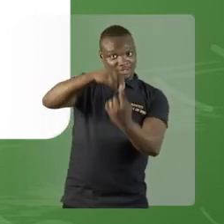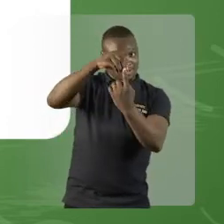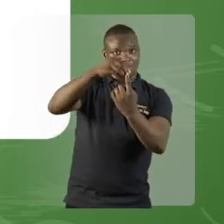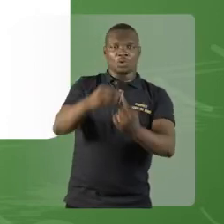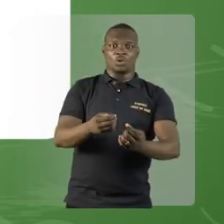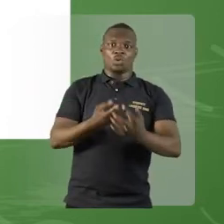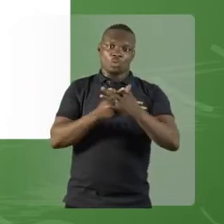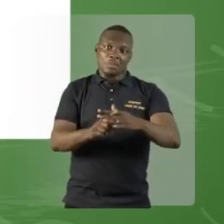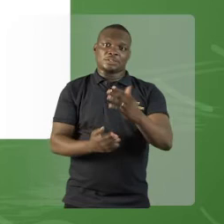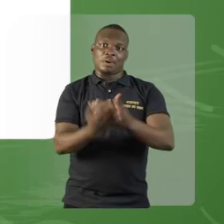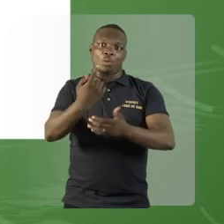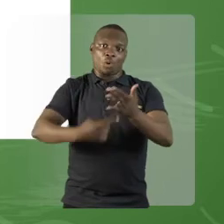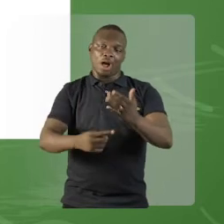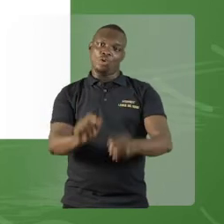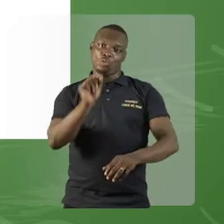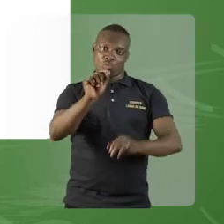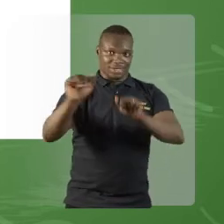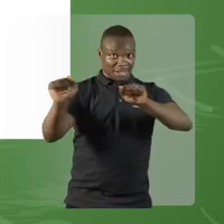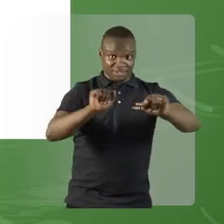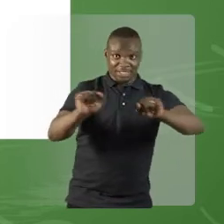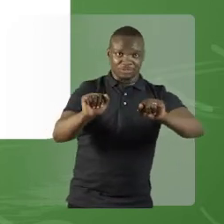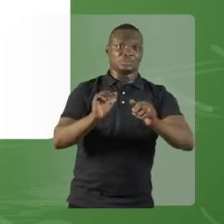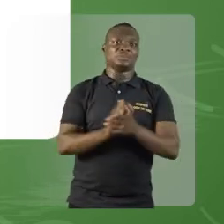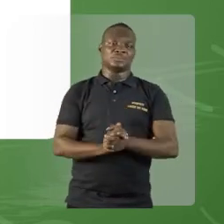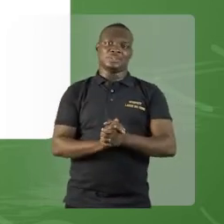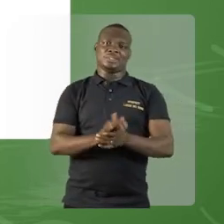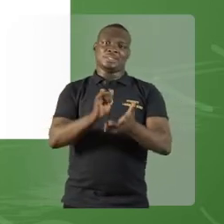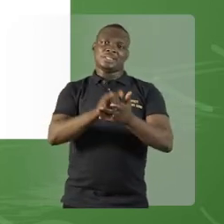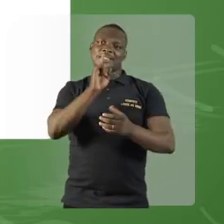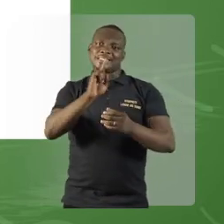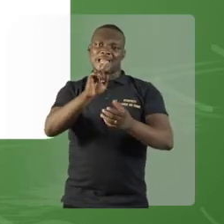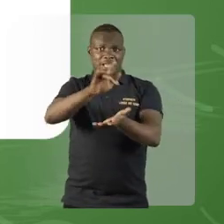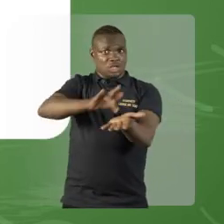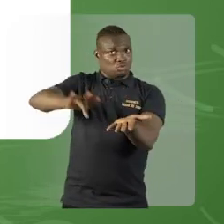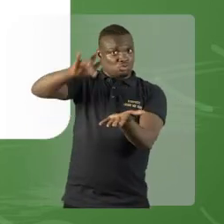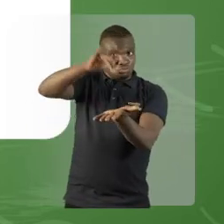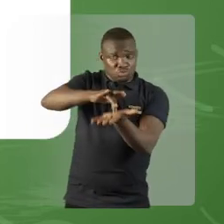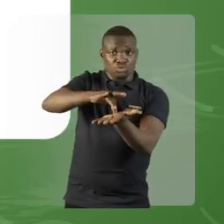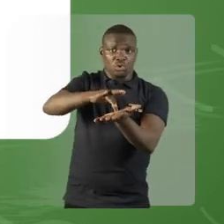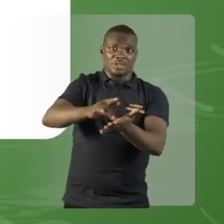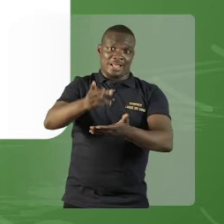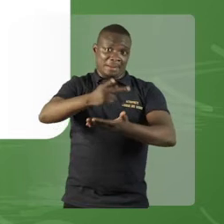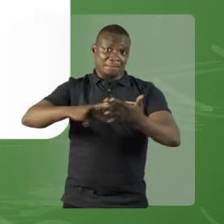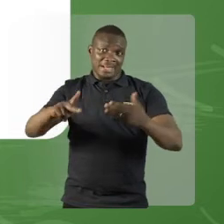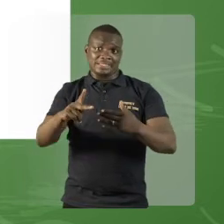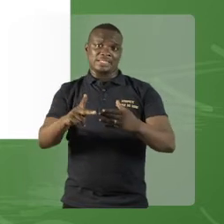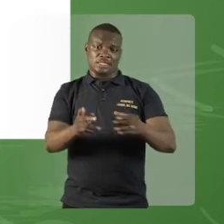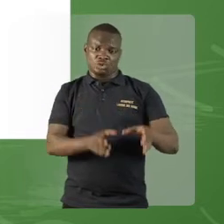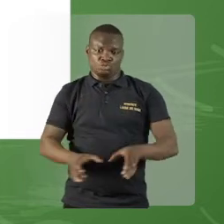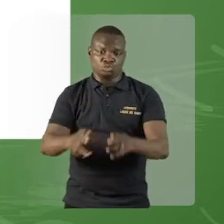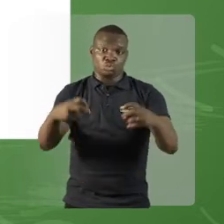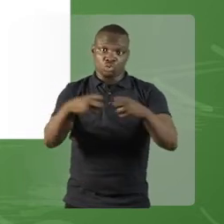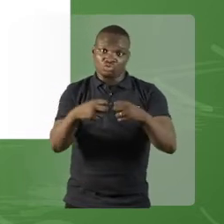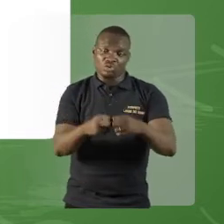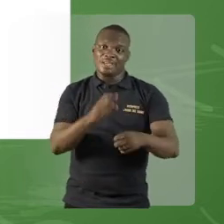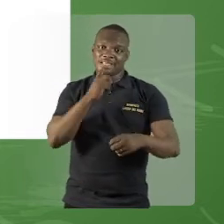point d'application. Le point d'application, c'est le milieu de la partie du conducteur plongé